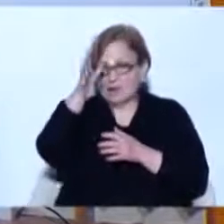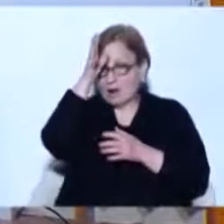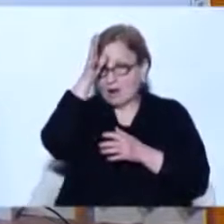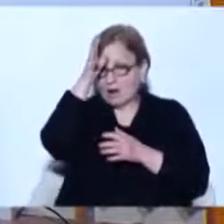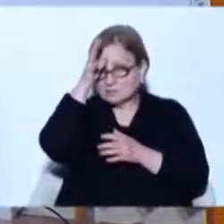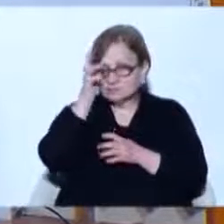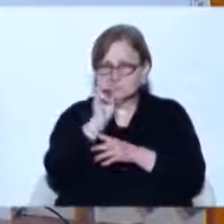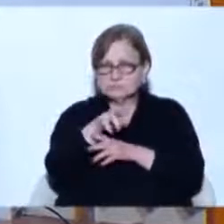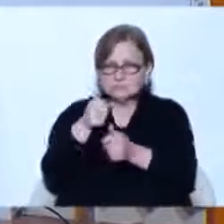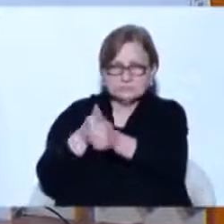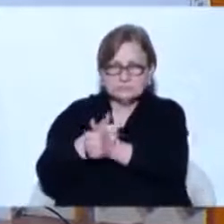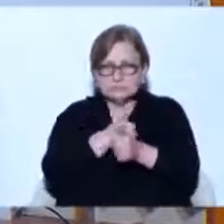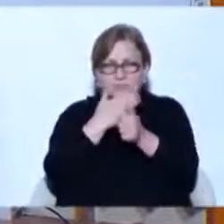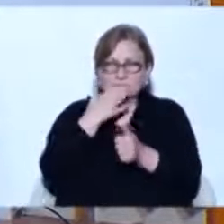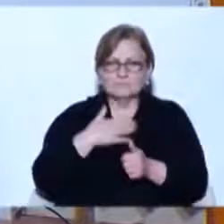დასდევს წარამარა.